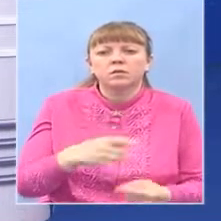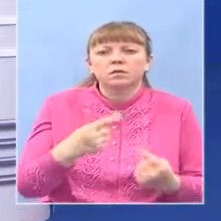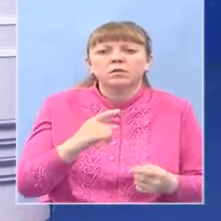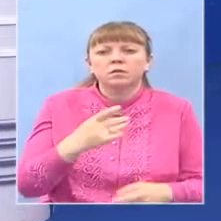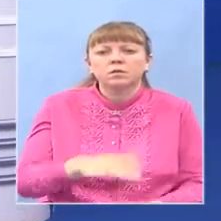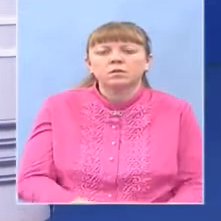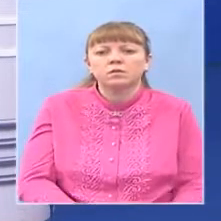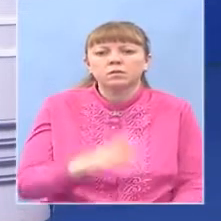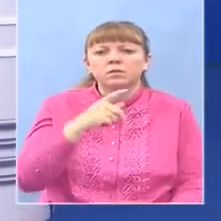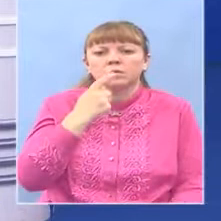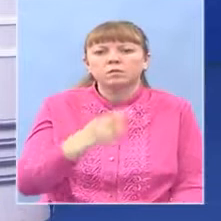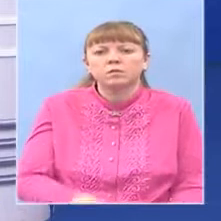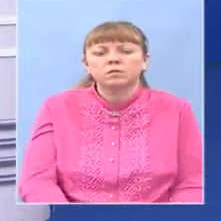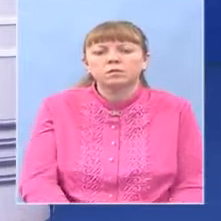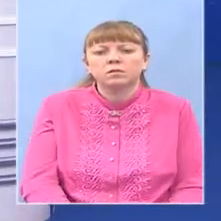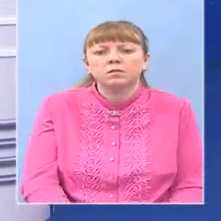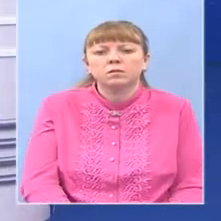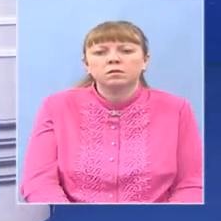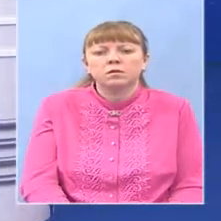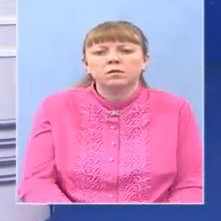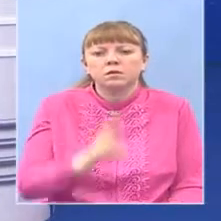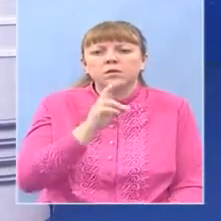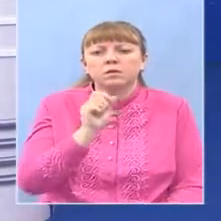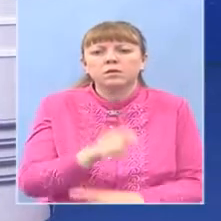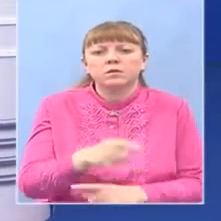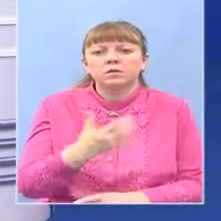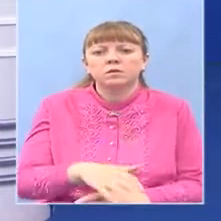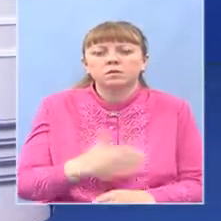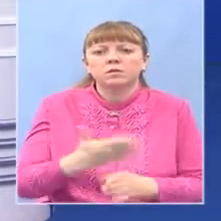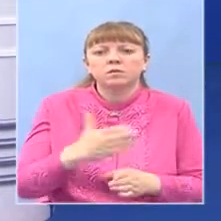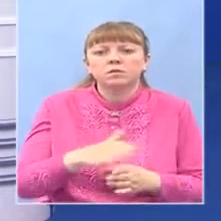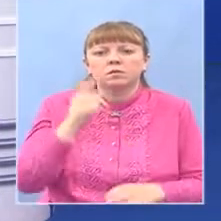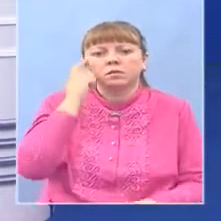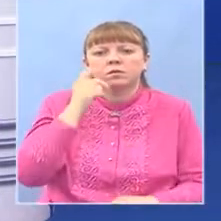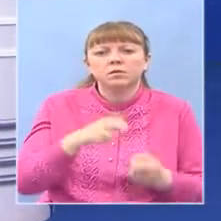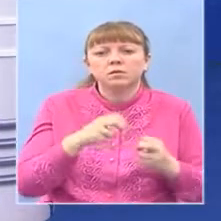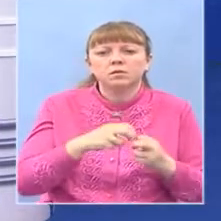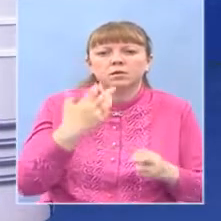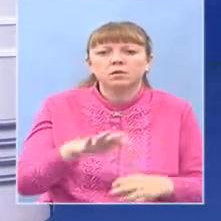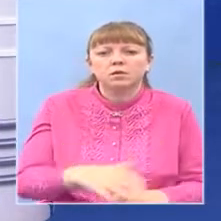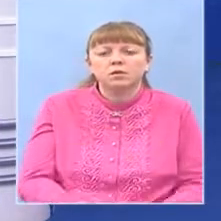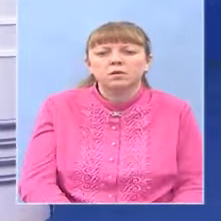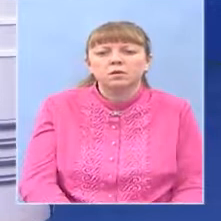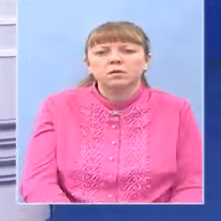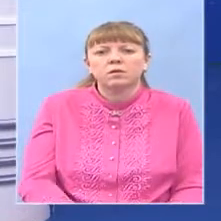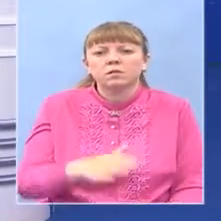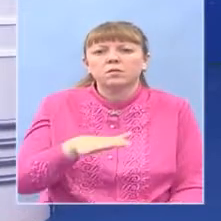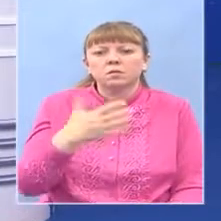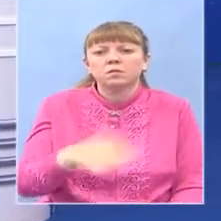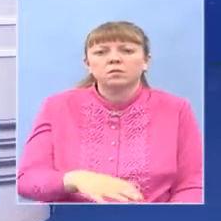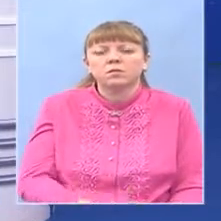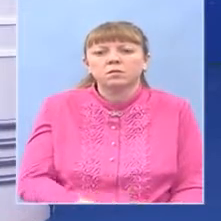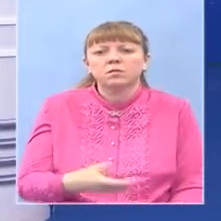стороны, неправительственные организации через вот эти госсоцзаказы все-таки частично решают проблемы, понимаете, они на разных площадках их